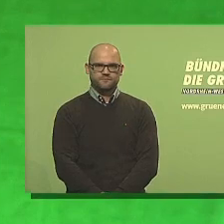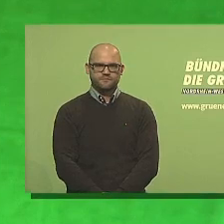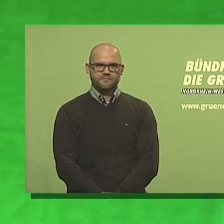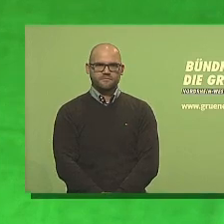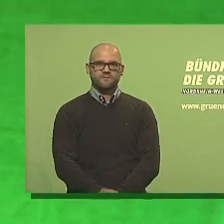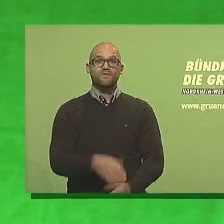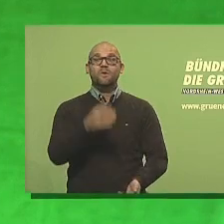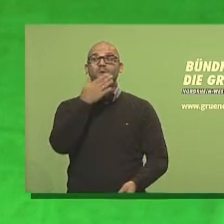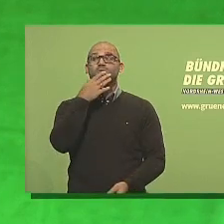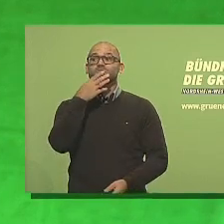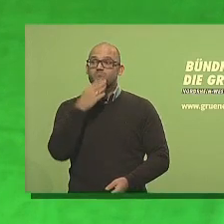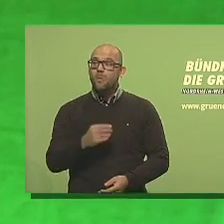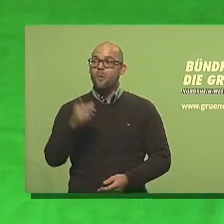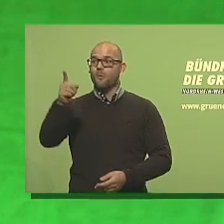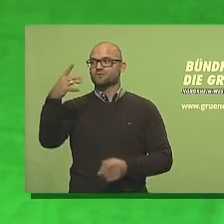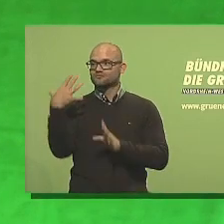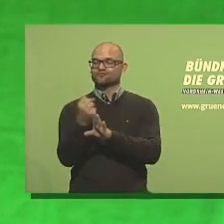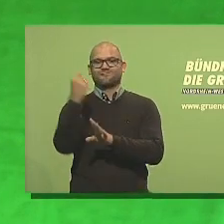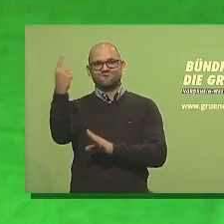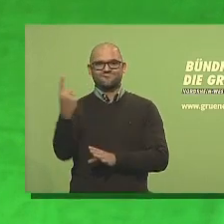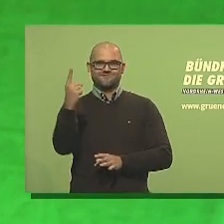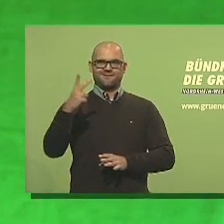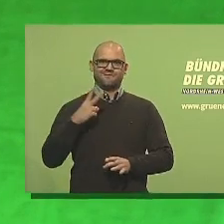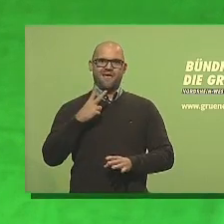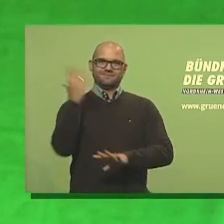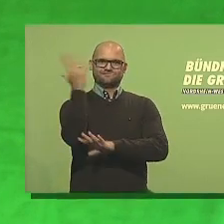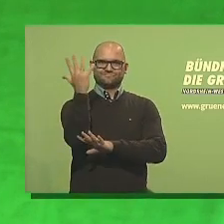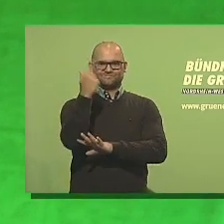Schön, dass du hier bist und wir freuen uns auf deine Rede gleich.